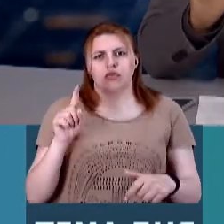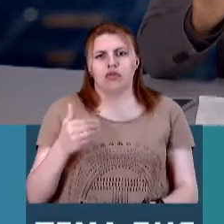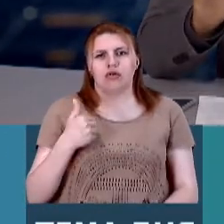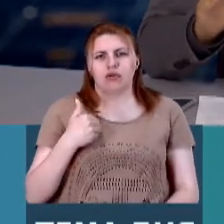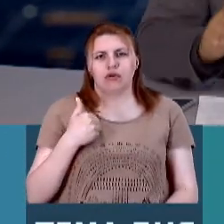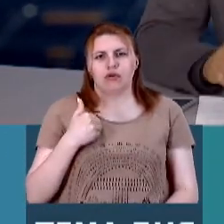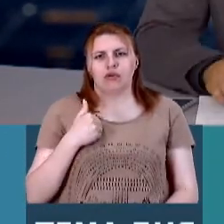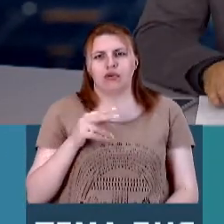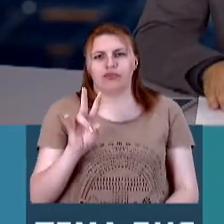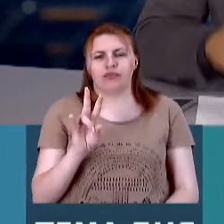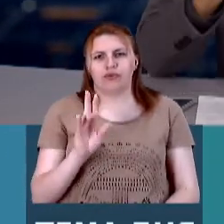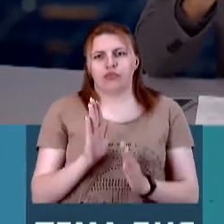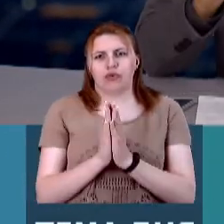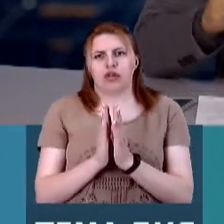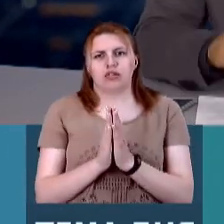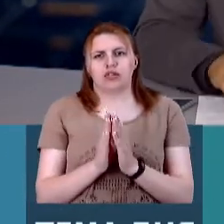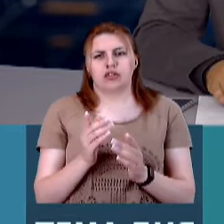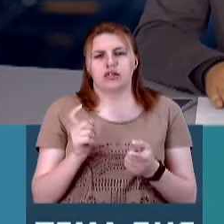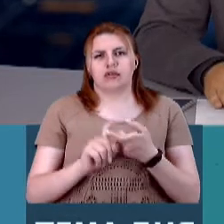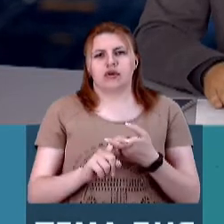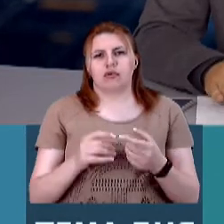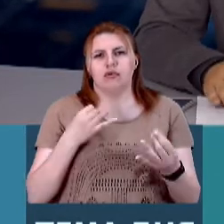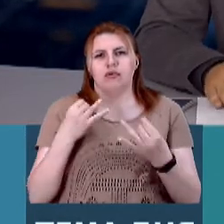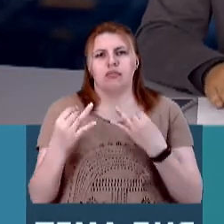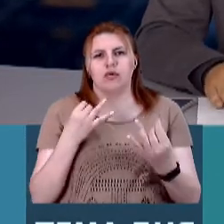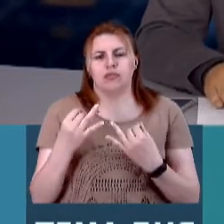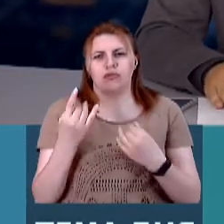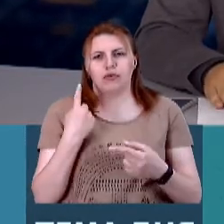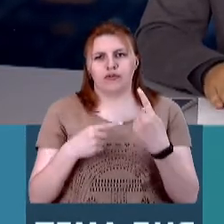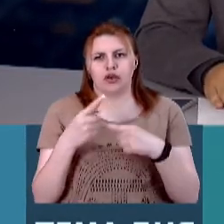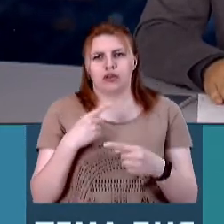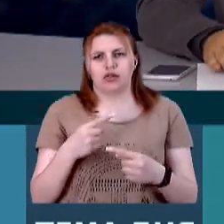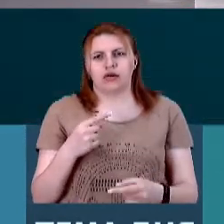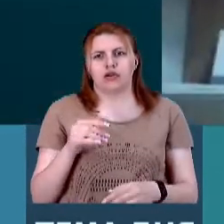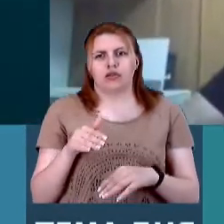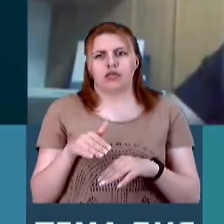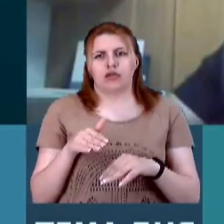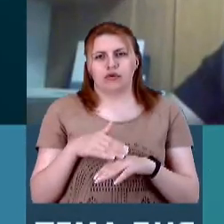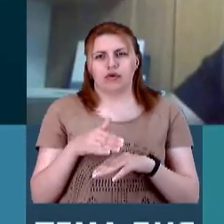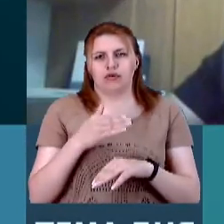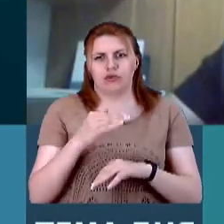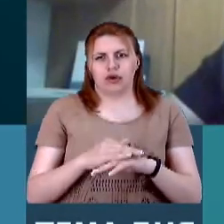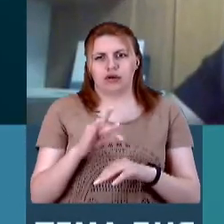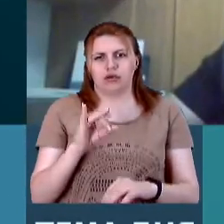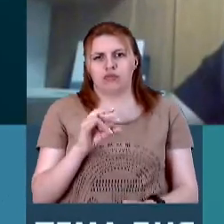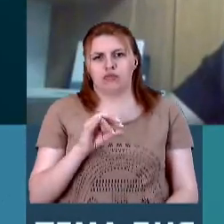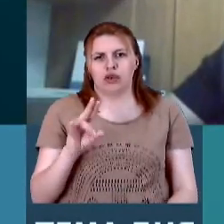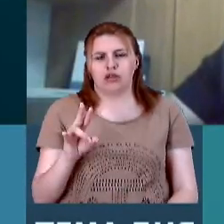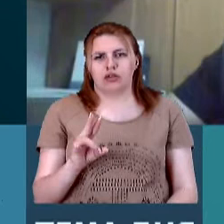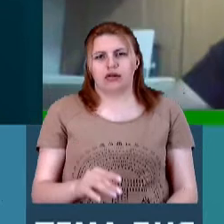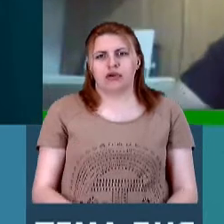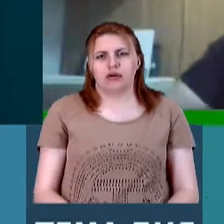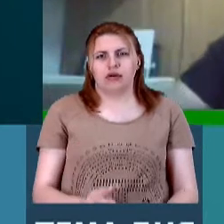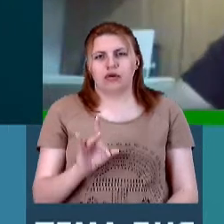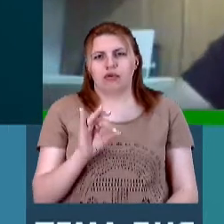почути. Залишайтесь, будь ласка, з нами на зв'язку. Зараз повернемось до нашої з вами розмови. Пане Романе, доброго вечора. Доброго вечора вам.